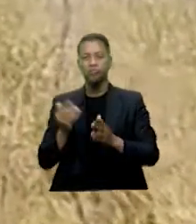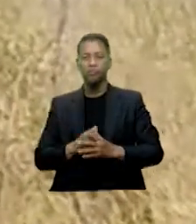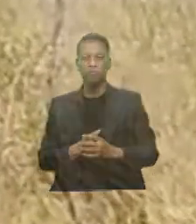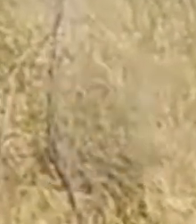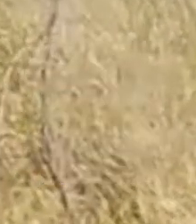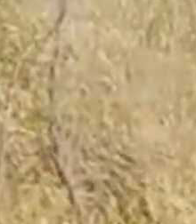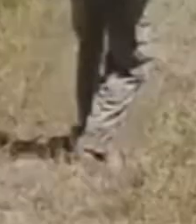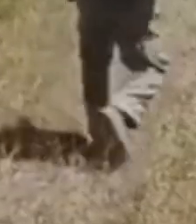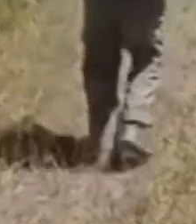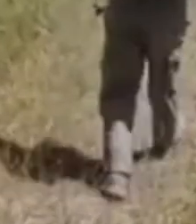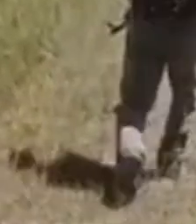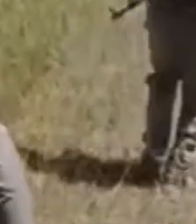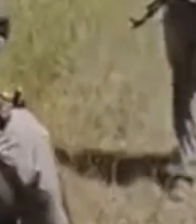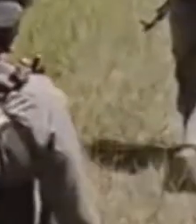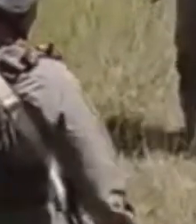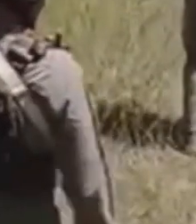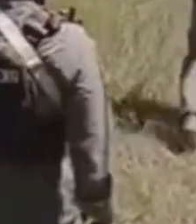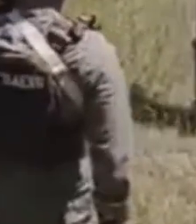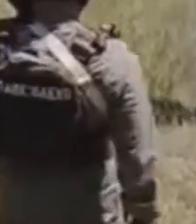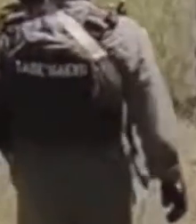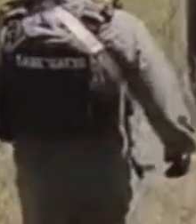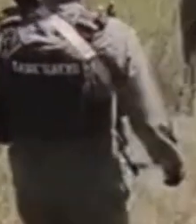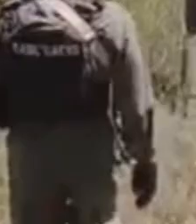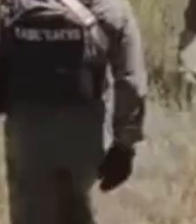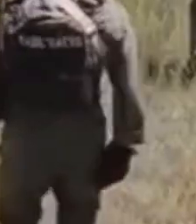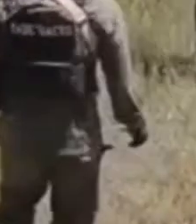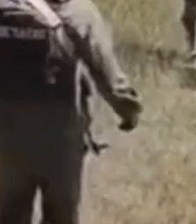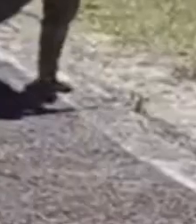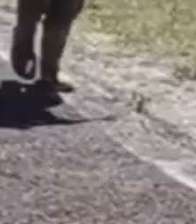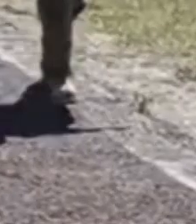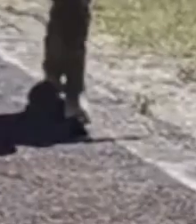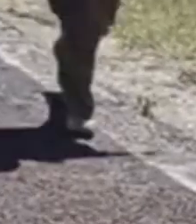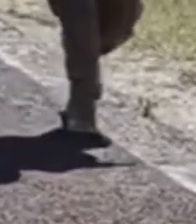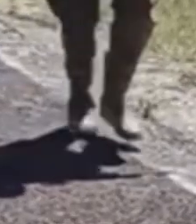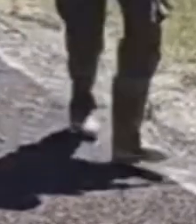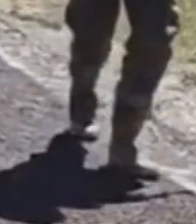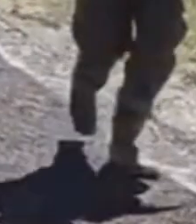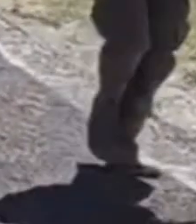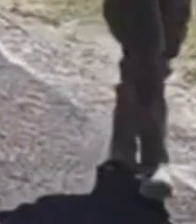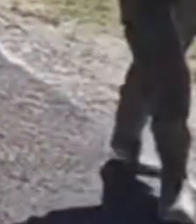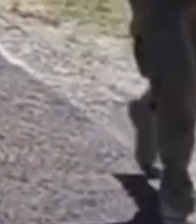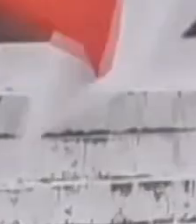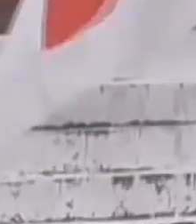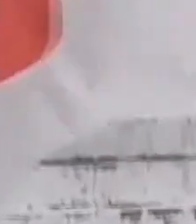gabungan operasi Damai Kartens menyisir sekitar area bandara dan mengejar pelaku penembakan.